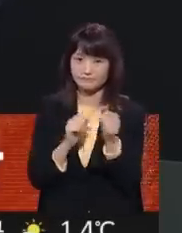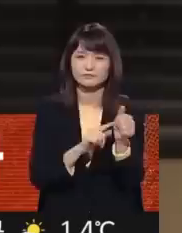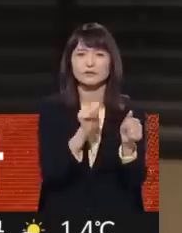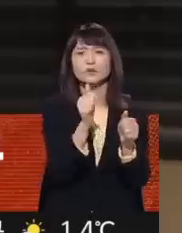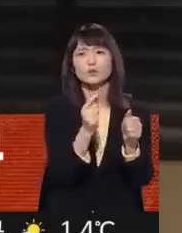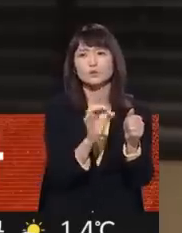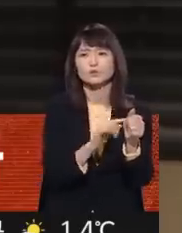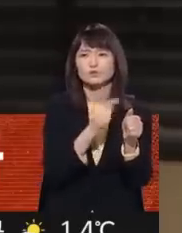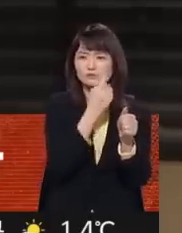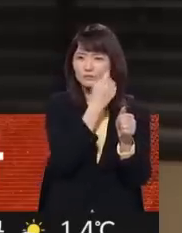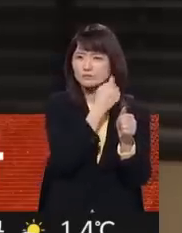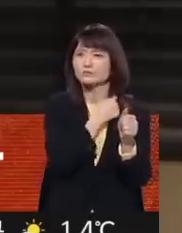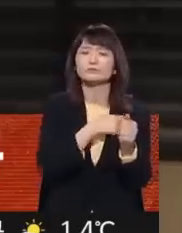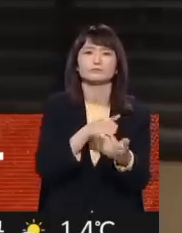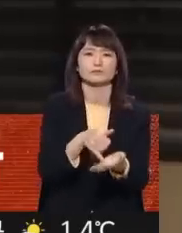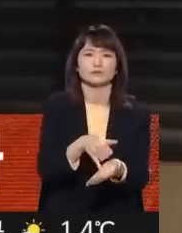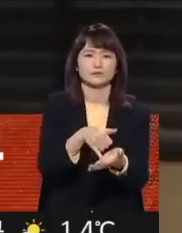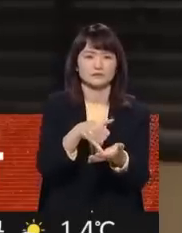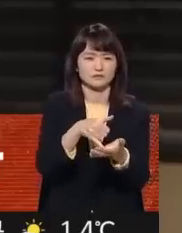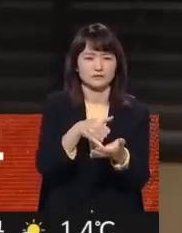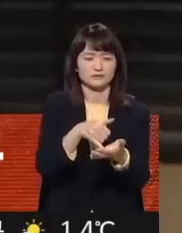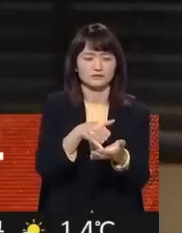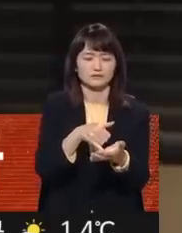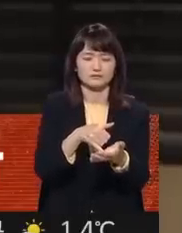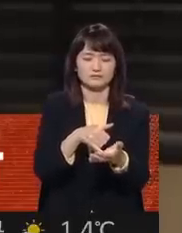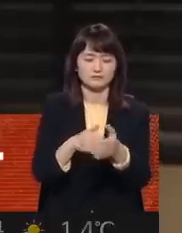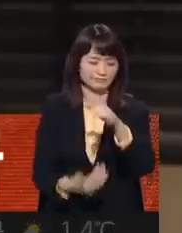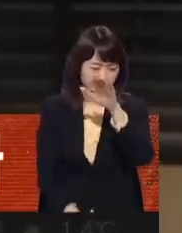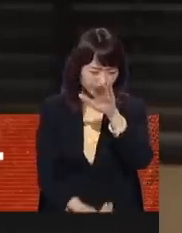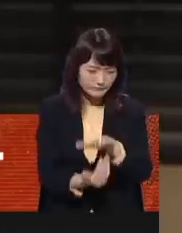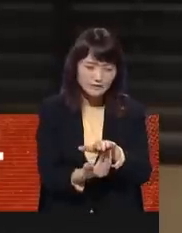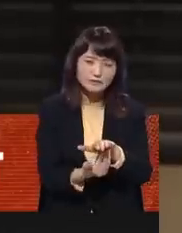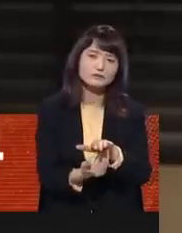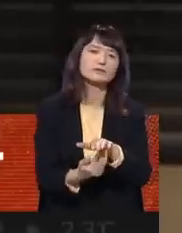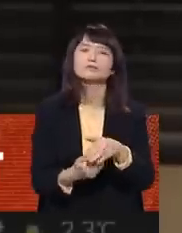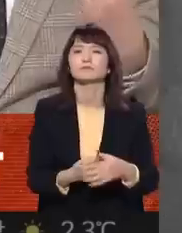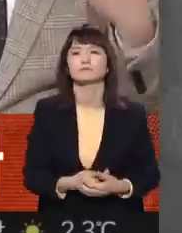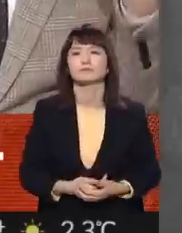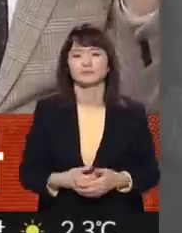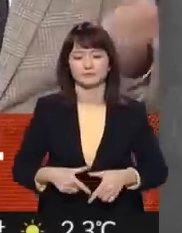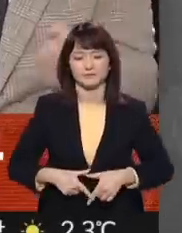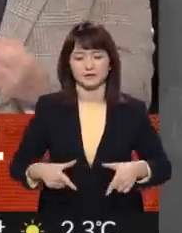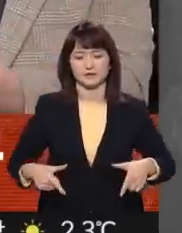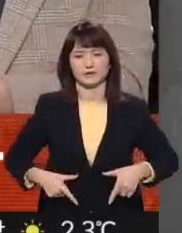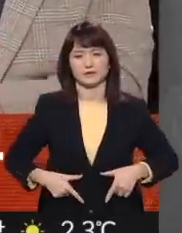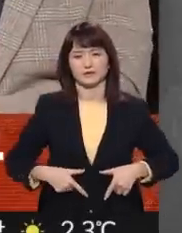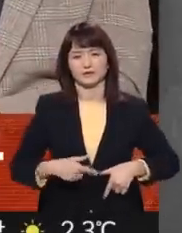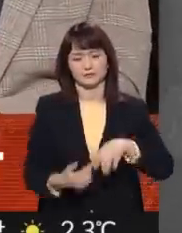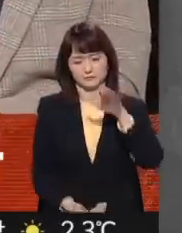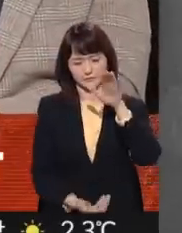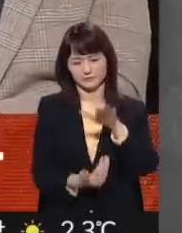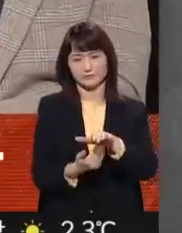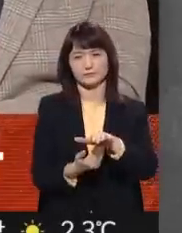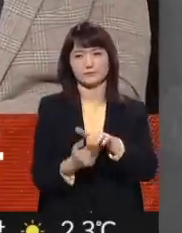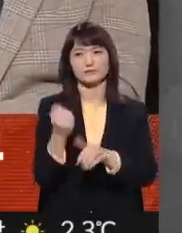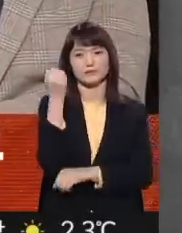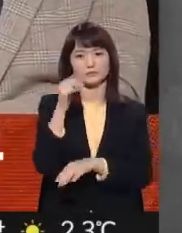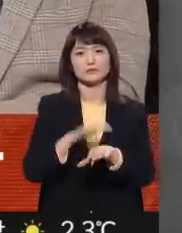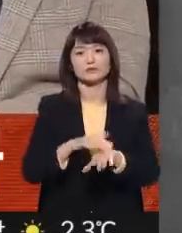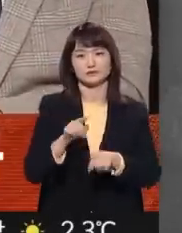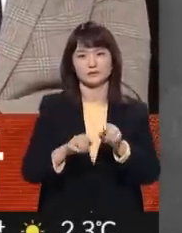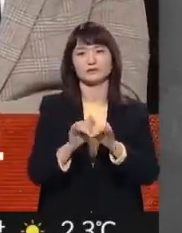인성이 상상을 초월합니다. 진짜. 배려심 이런 게 상상을 초월하고 기본적으로 이걸 실천할 수 있는 그런 사람이